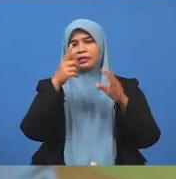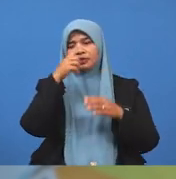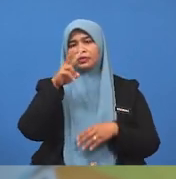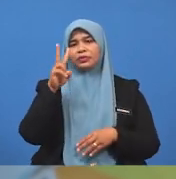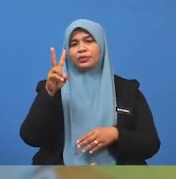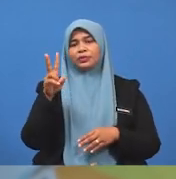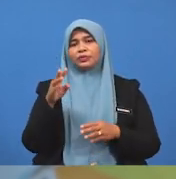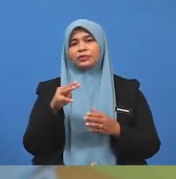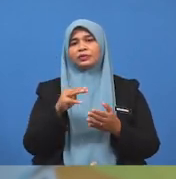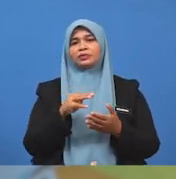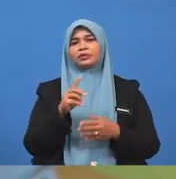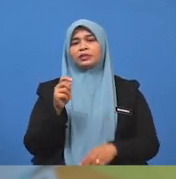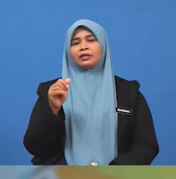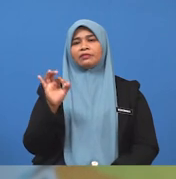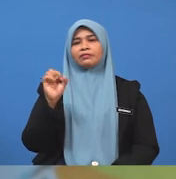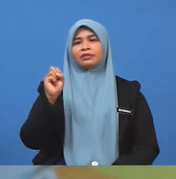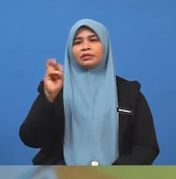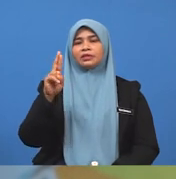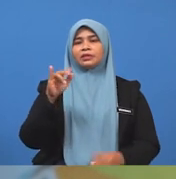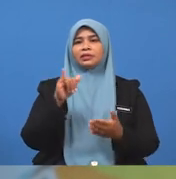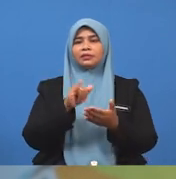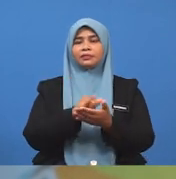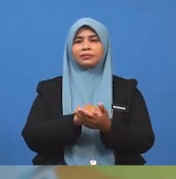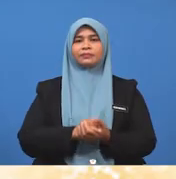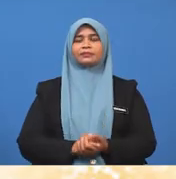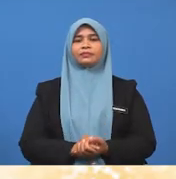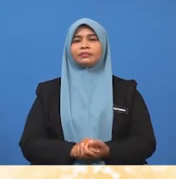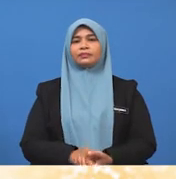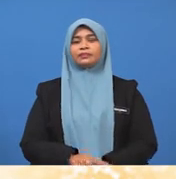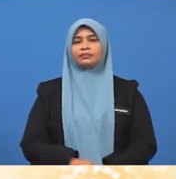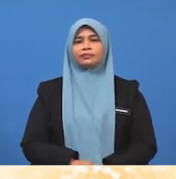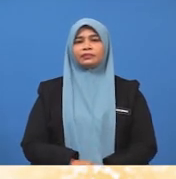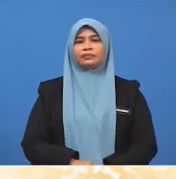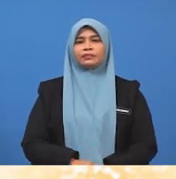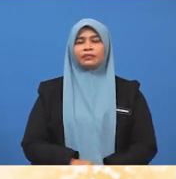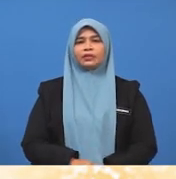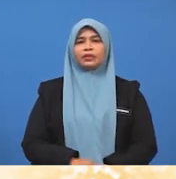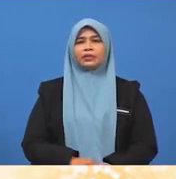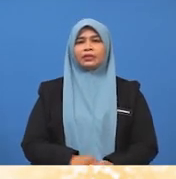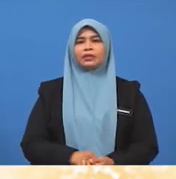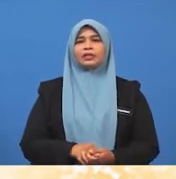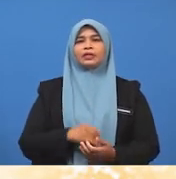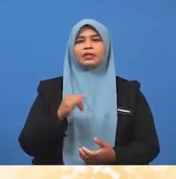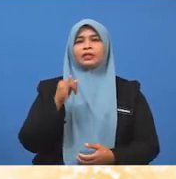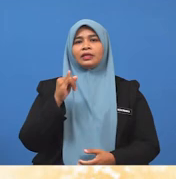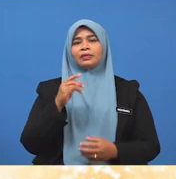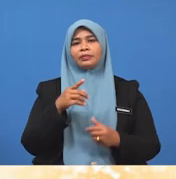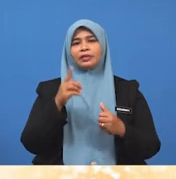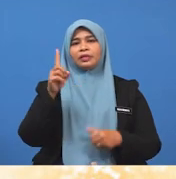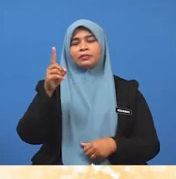Mari kita lihat penjelasan berikut tafsir bil-ma'tsur ialah